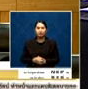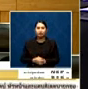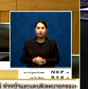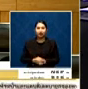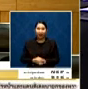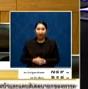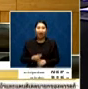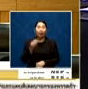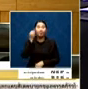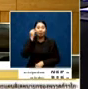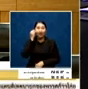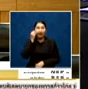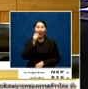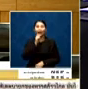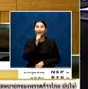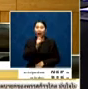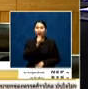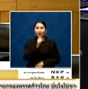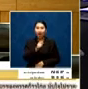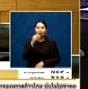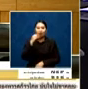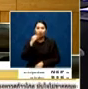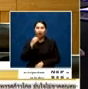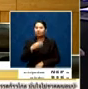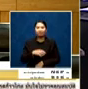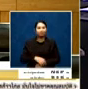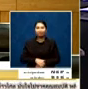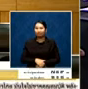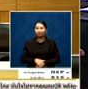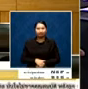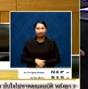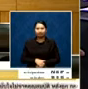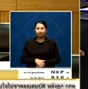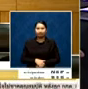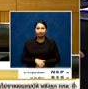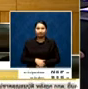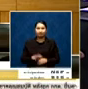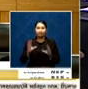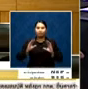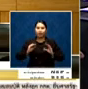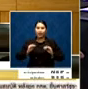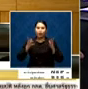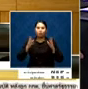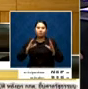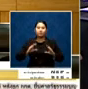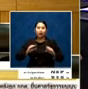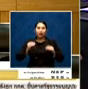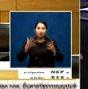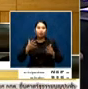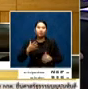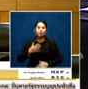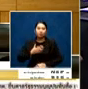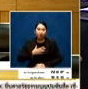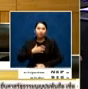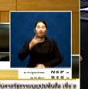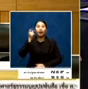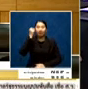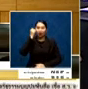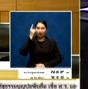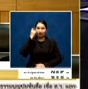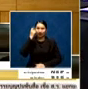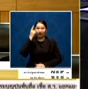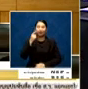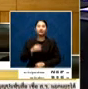ขามันได้ผล อะไรนะแล้วมีสส.ไปประกาศด้วย คุณชาดาใช่ไหม จะยิงหัวคนที่อะ